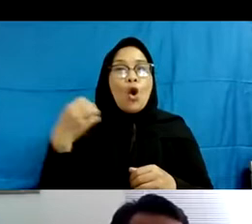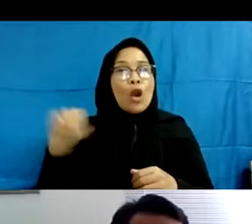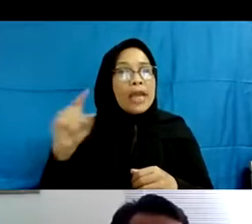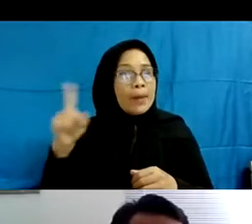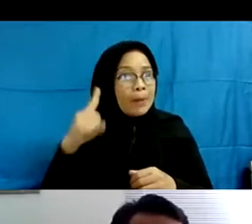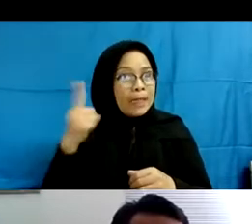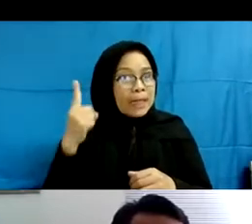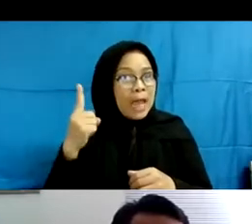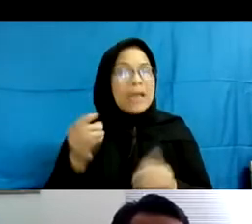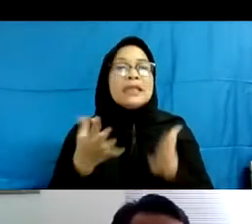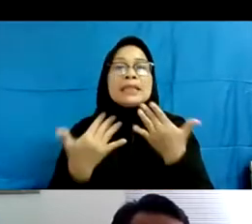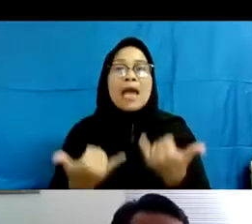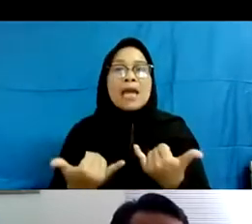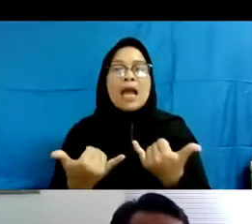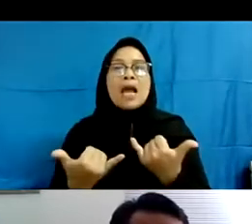saat ini